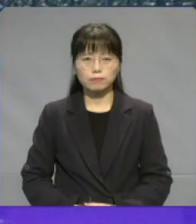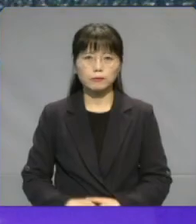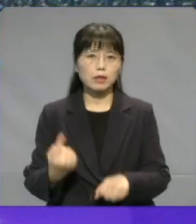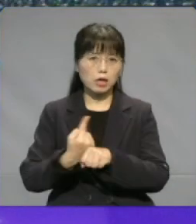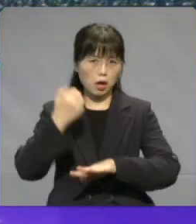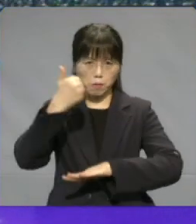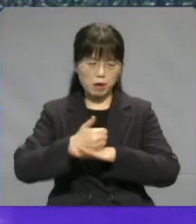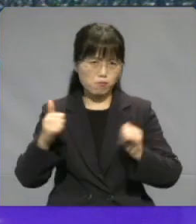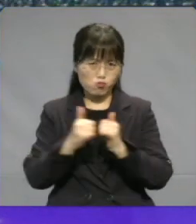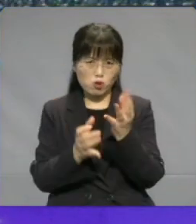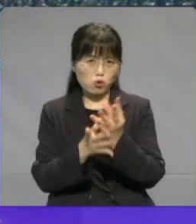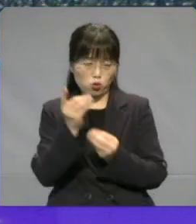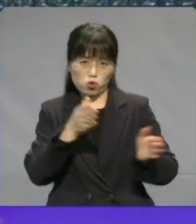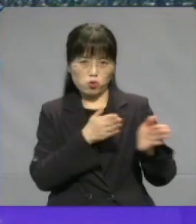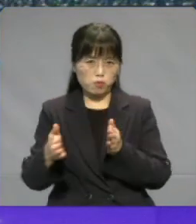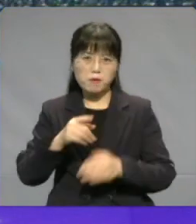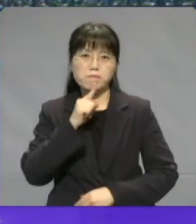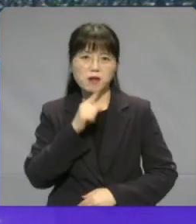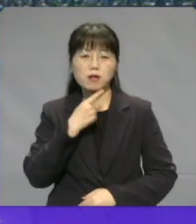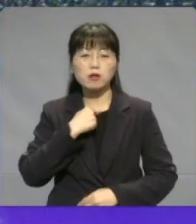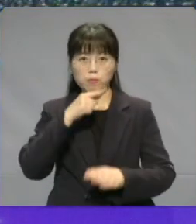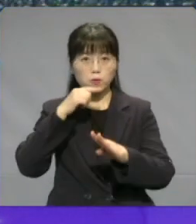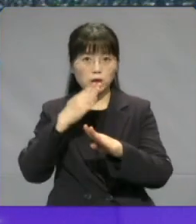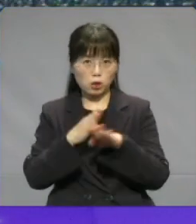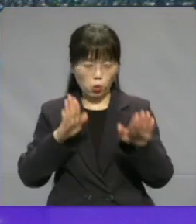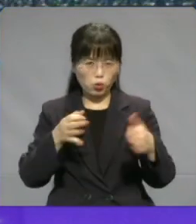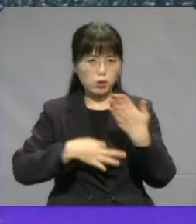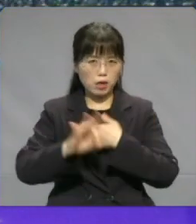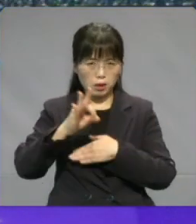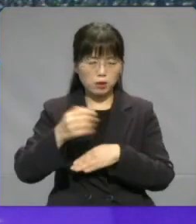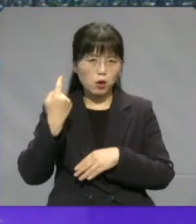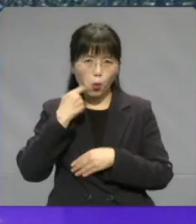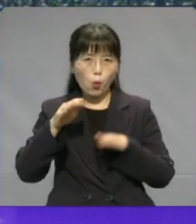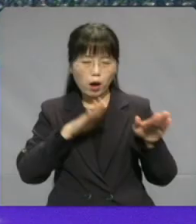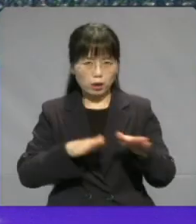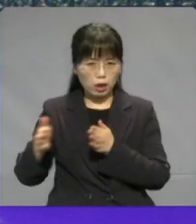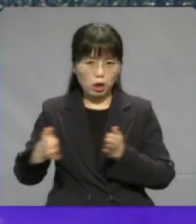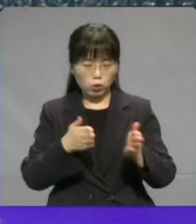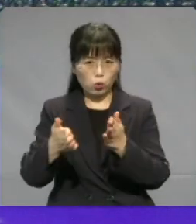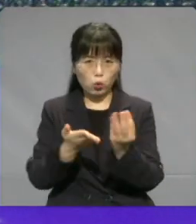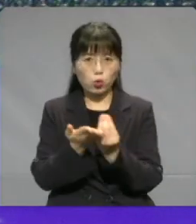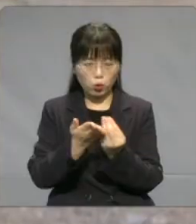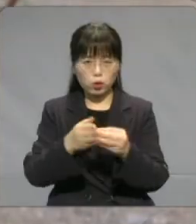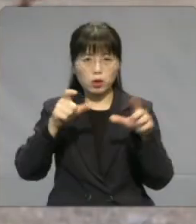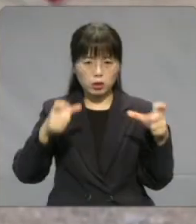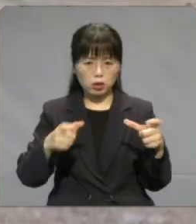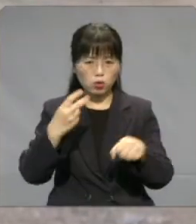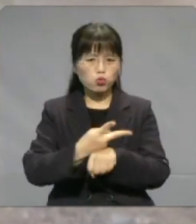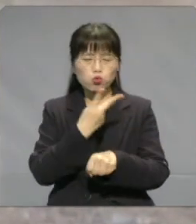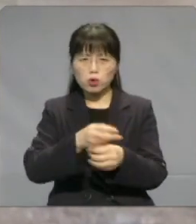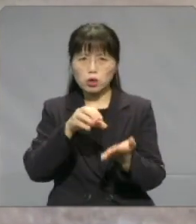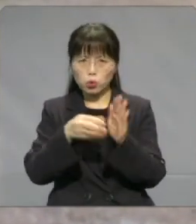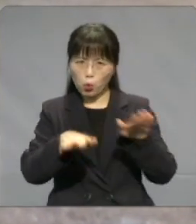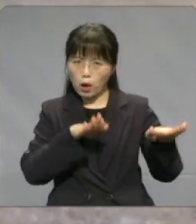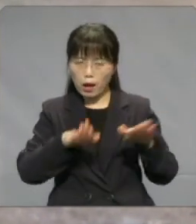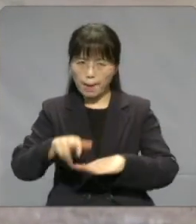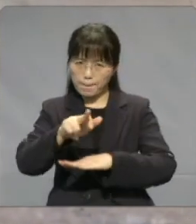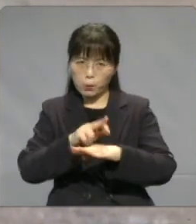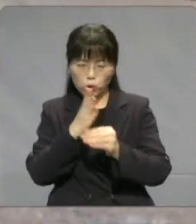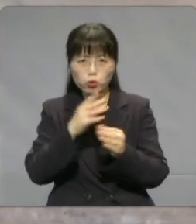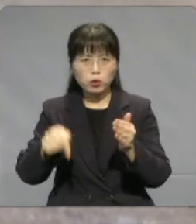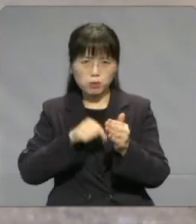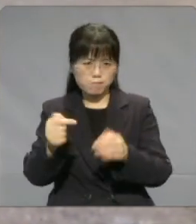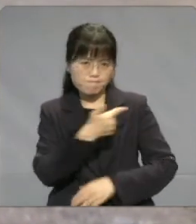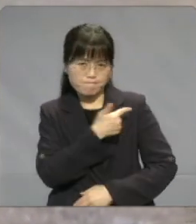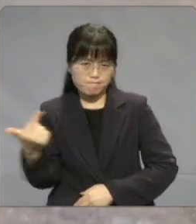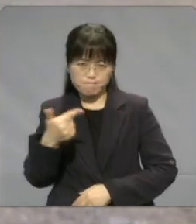지난해 말에 무력 통일 준비를 공헌했던 북한이 오늘 오전 황해도 서북도서 지역에서 약 두시간 동안 해안포를 중심으로